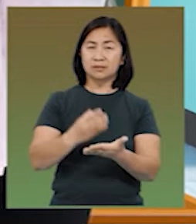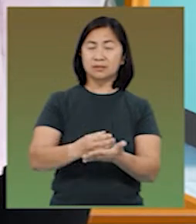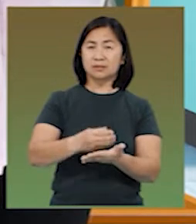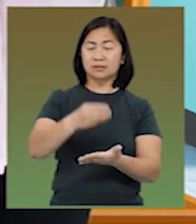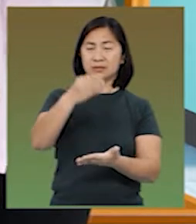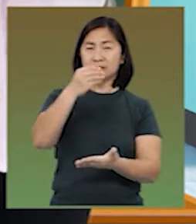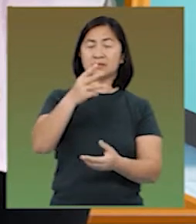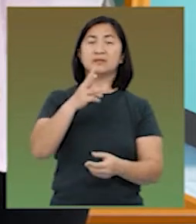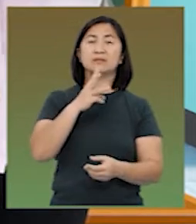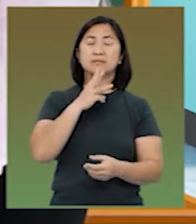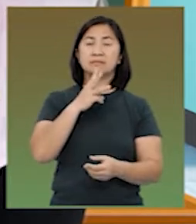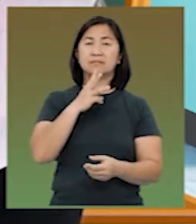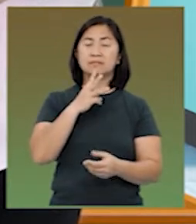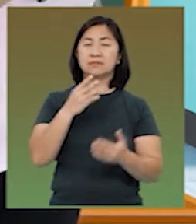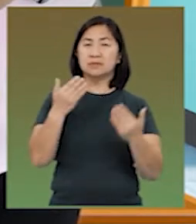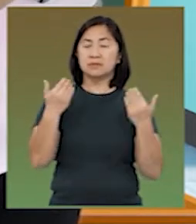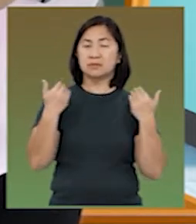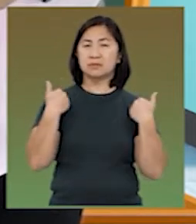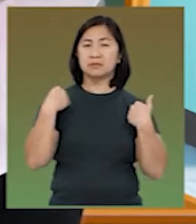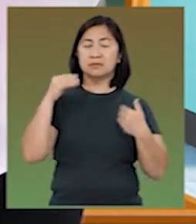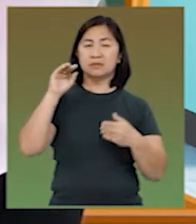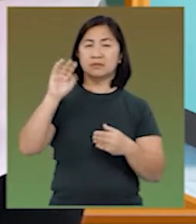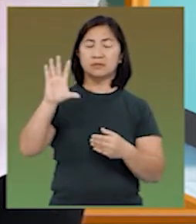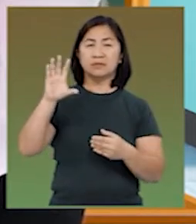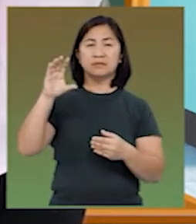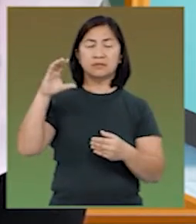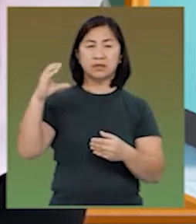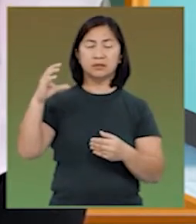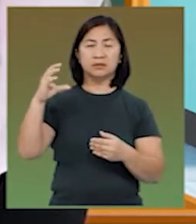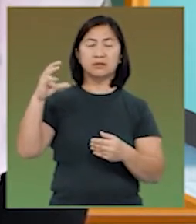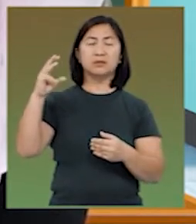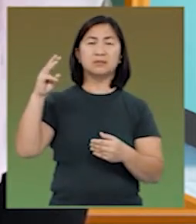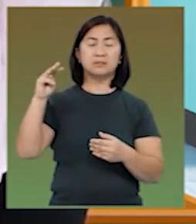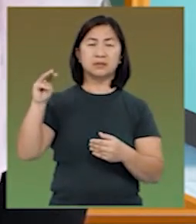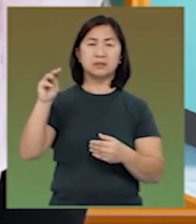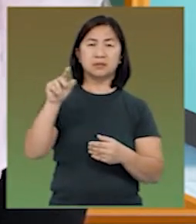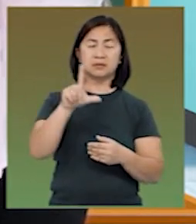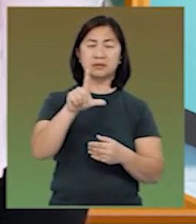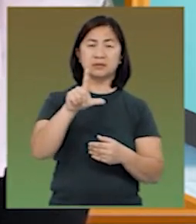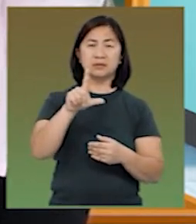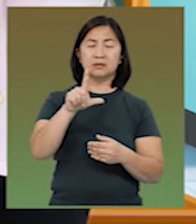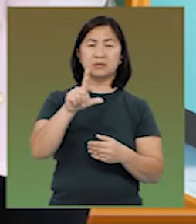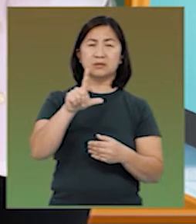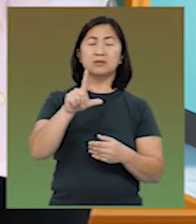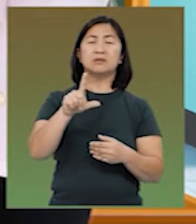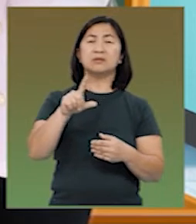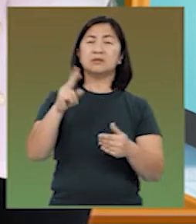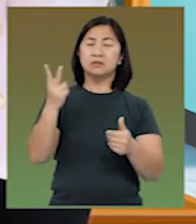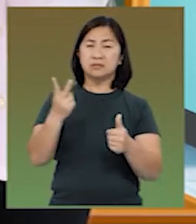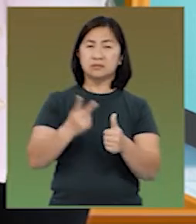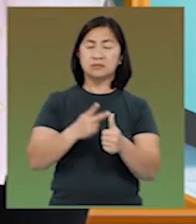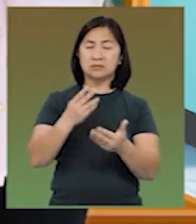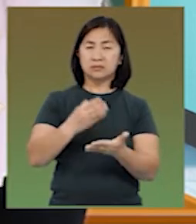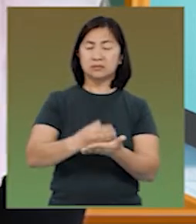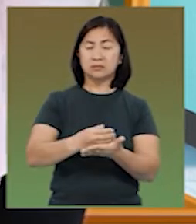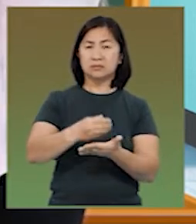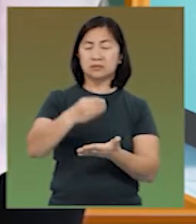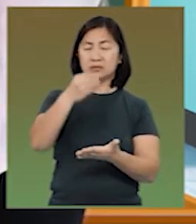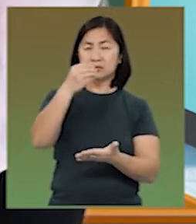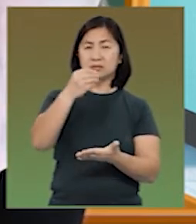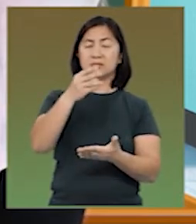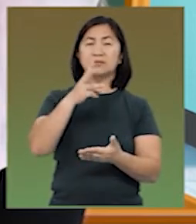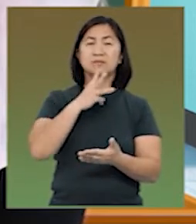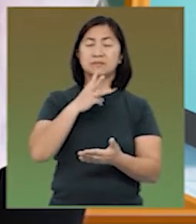Ang unang bottled water ay may laman na 500 milliliters. Samantalang ang